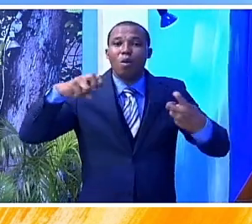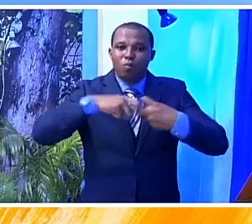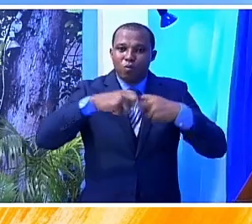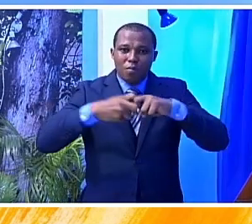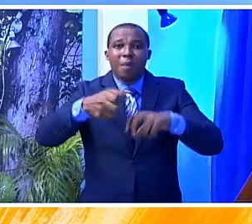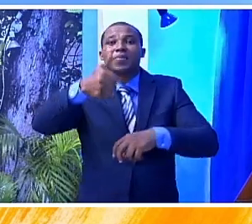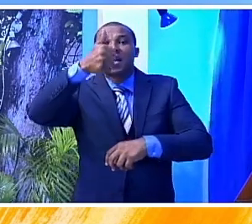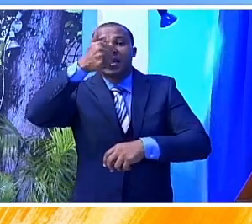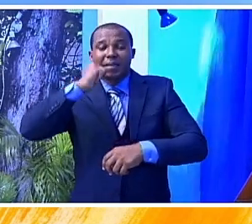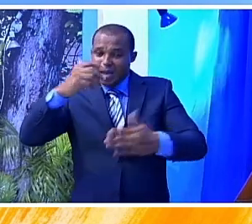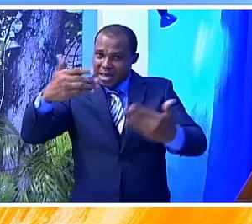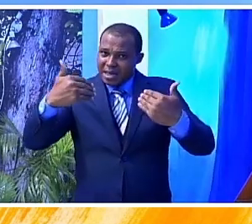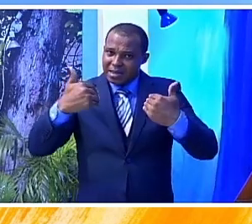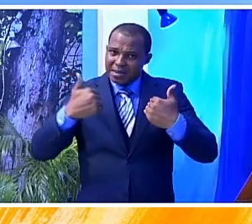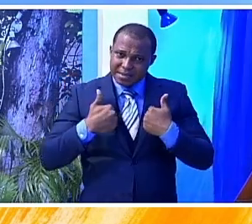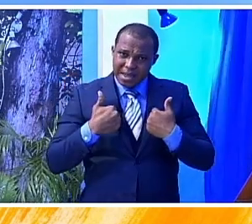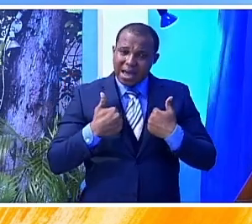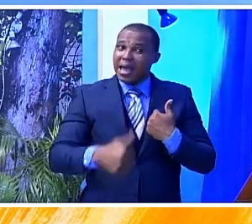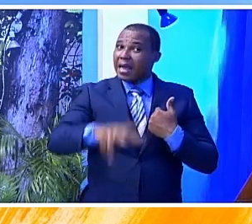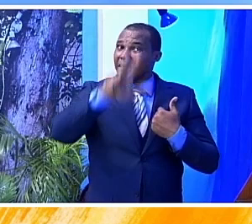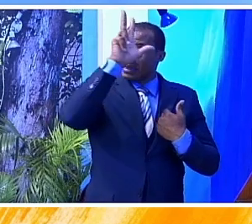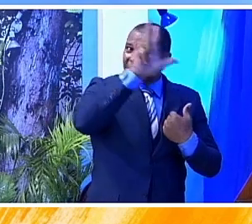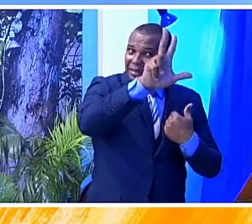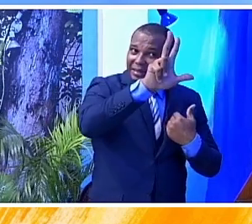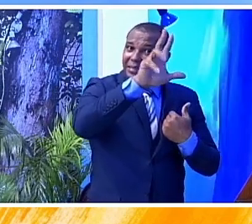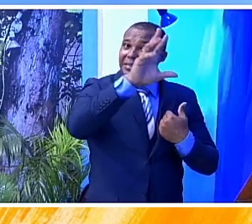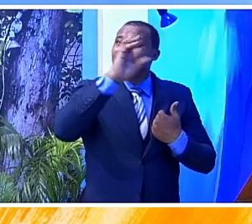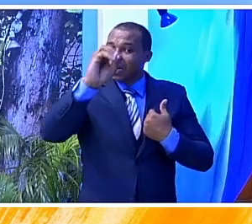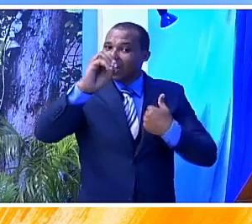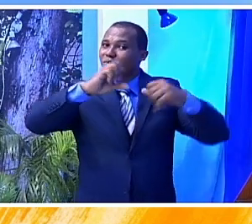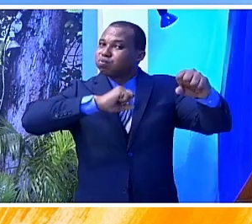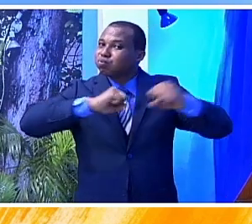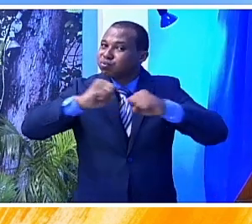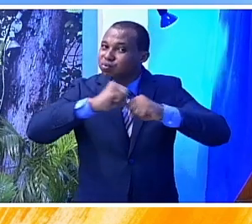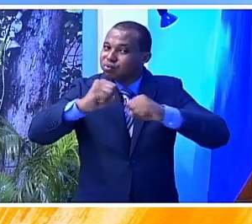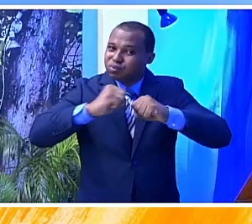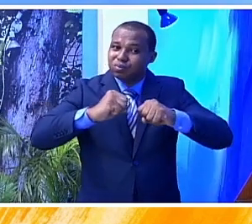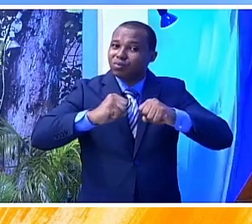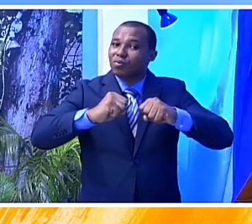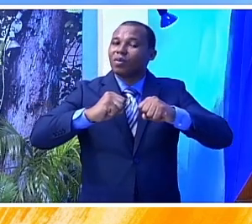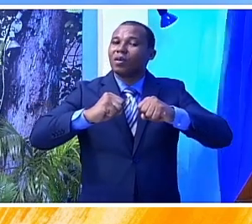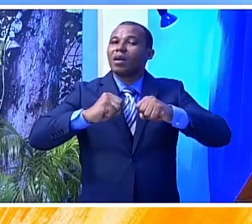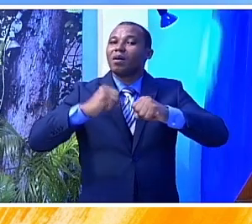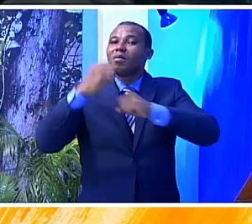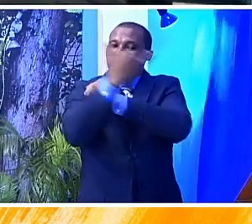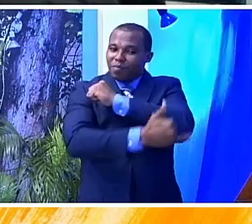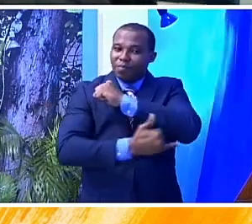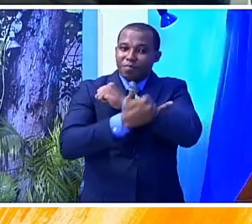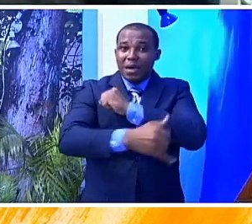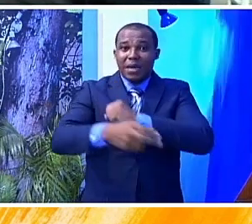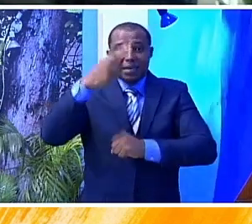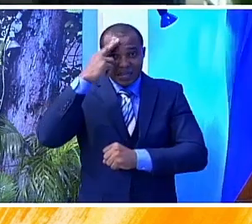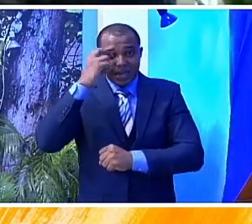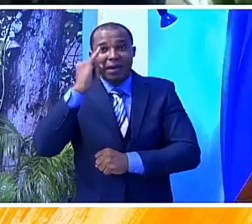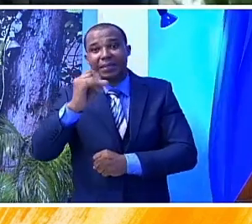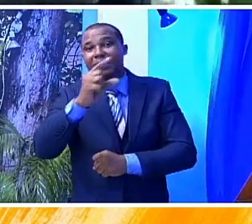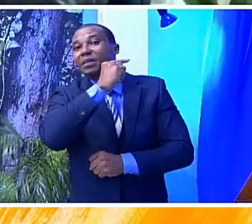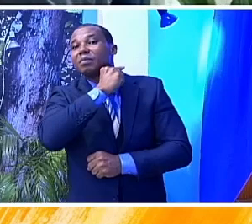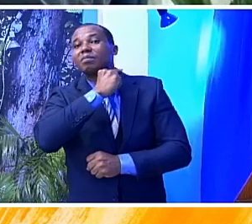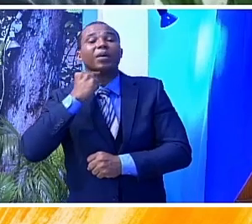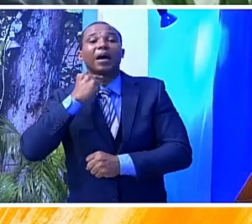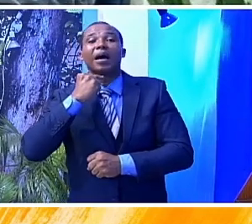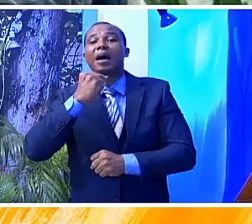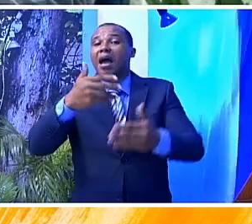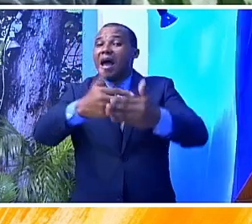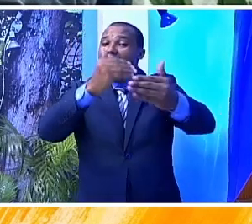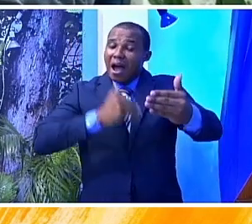Hier, il y a à peu près 30 secousses qui passaient sous le pays. Pefrandi, avant la messe là, t'as